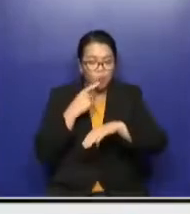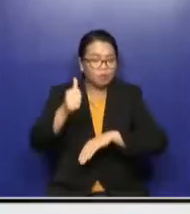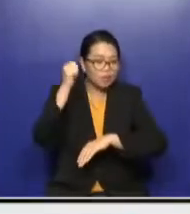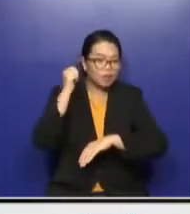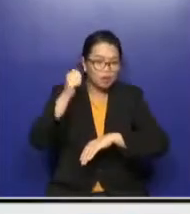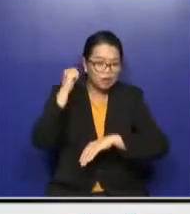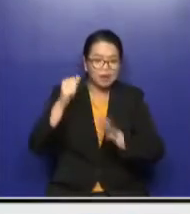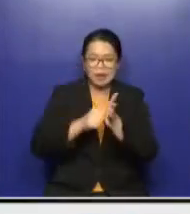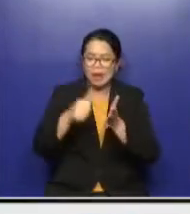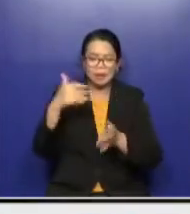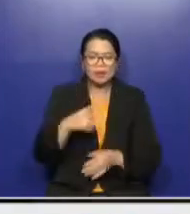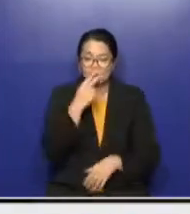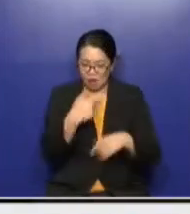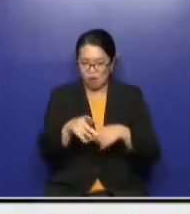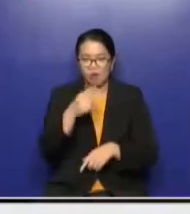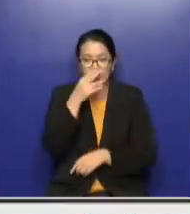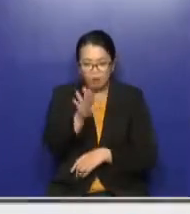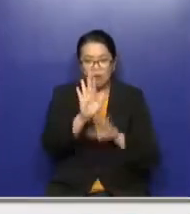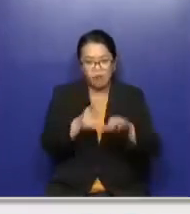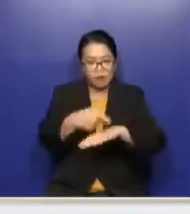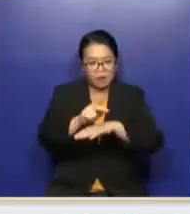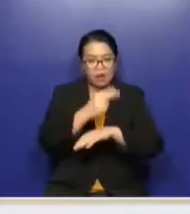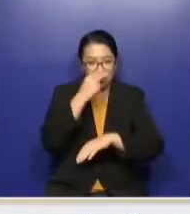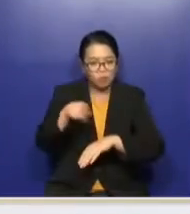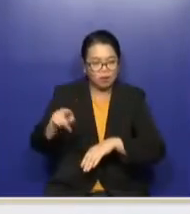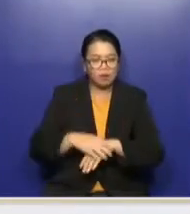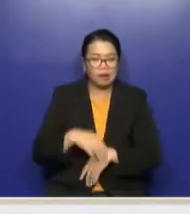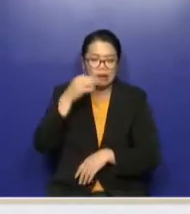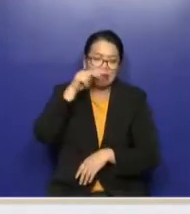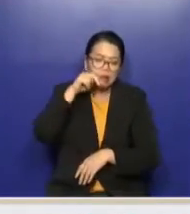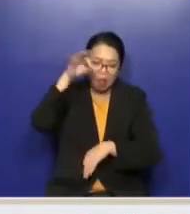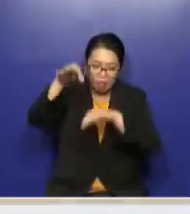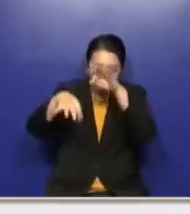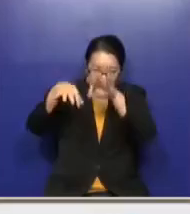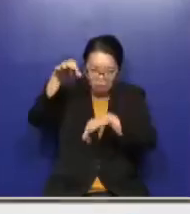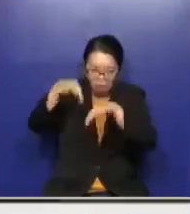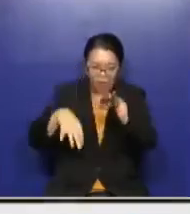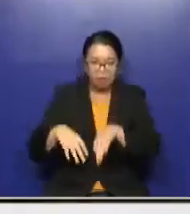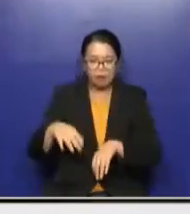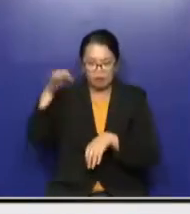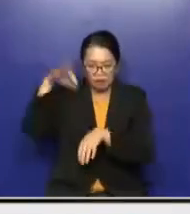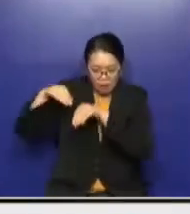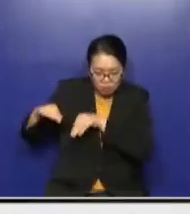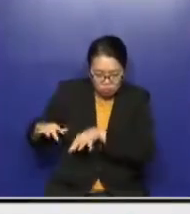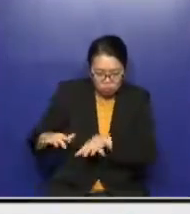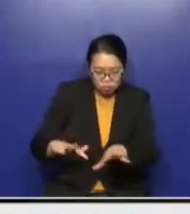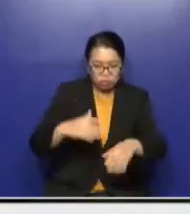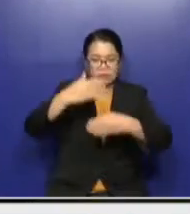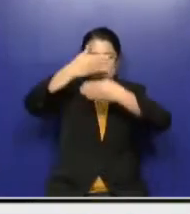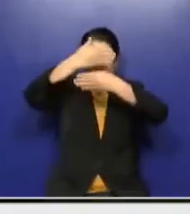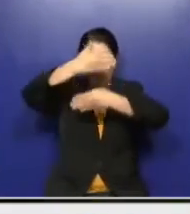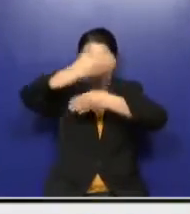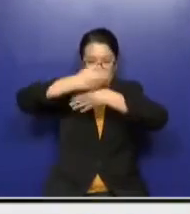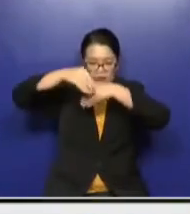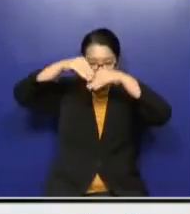เป็นอย่างเงี้ยท่านไปดูดิฉันเนี่ยเดี๋ยวออกไปท่านไปดูนะน้ำไหลแล้วมันไหลในตัวกำแพงนะคะมันไม่ได้ไหลข้